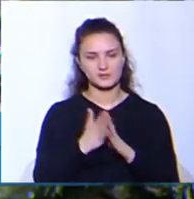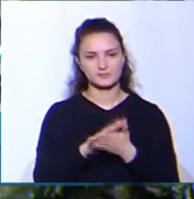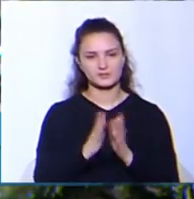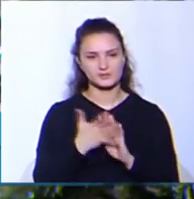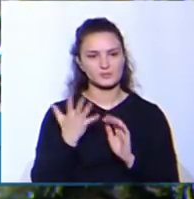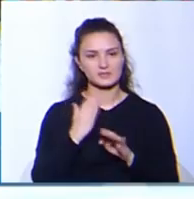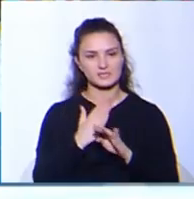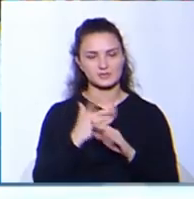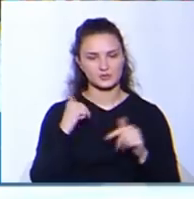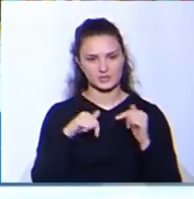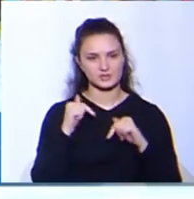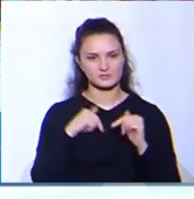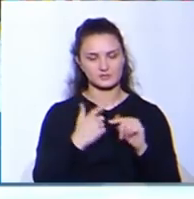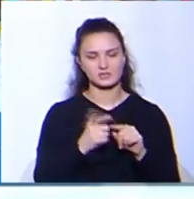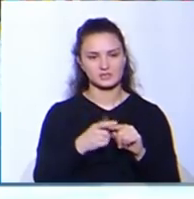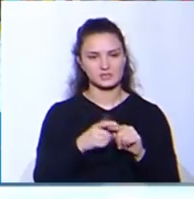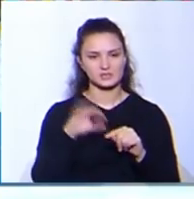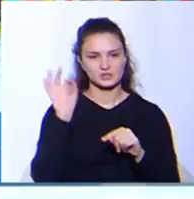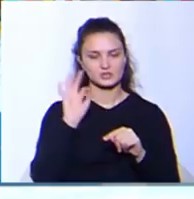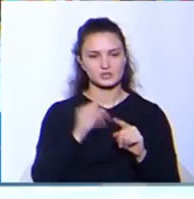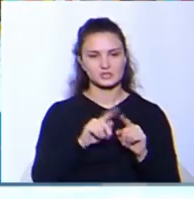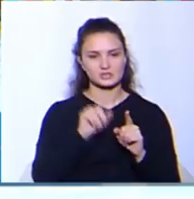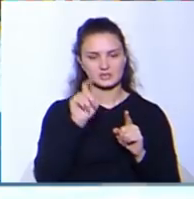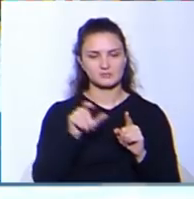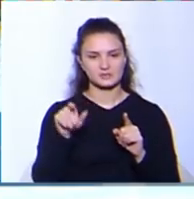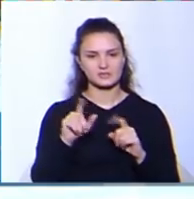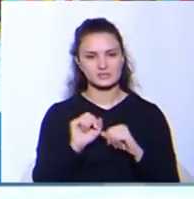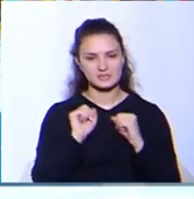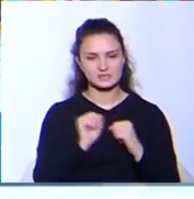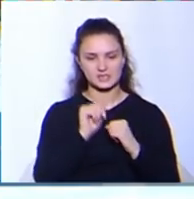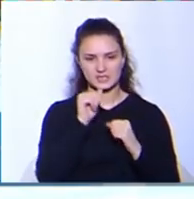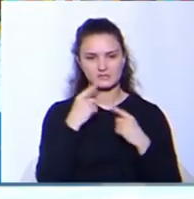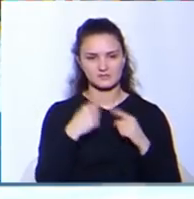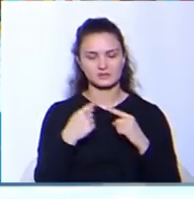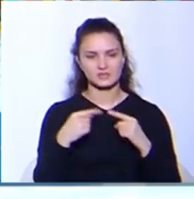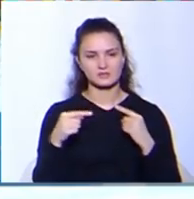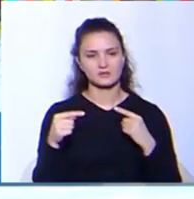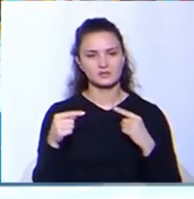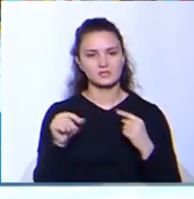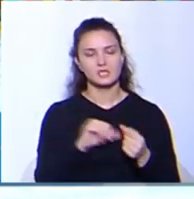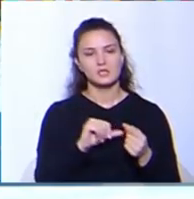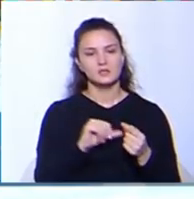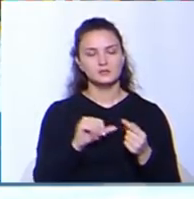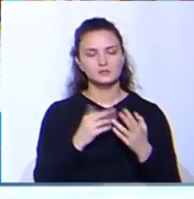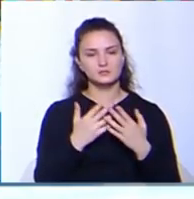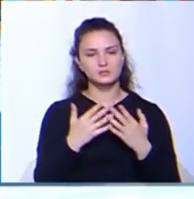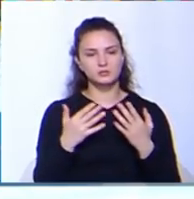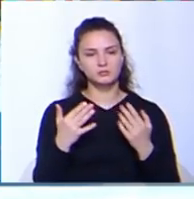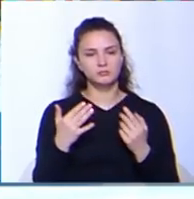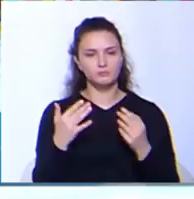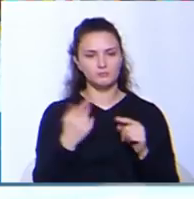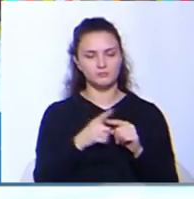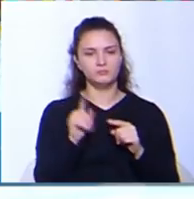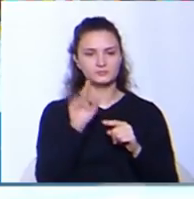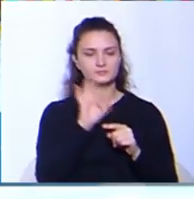იქნება ორგანიზმში ძალიან ხშირად ესეთი ადამიანები ცდიან ხოლმე სხვადასხვა ტიპის ნარკოტიკულ საშუალებას